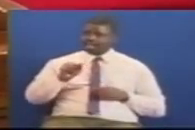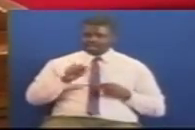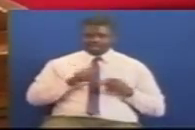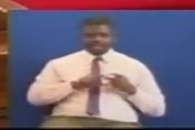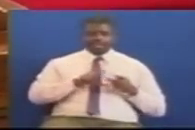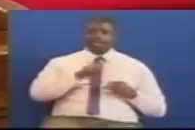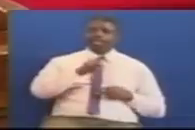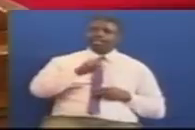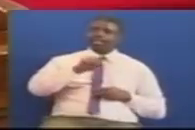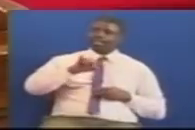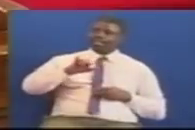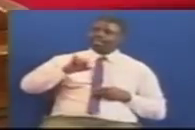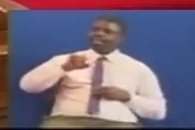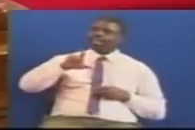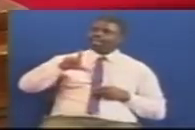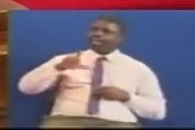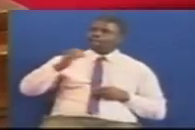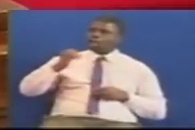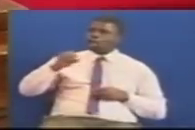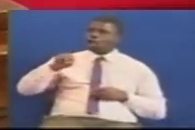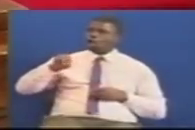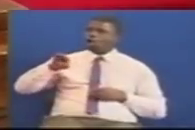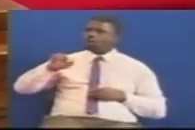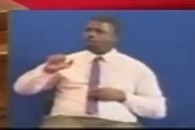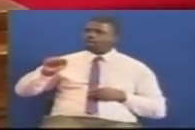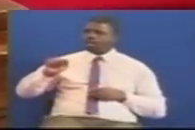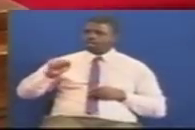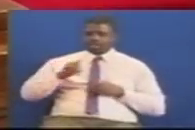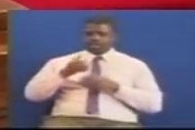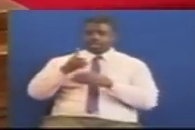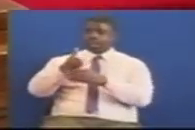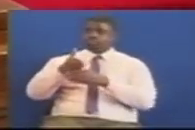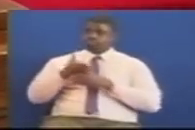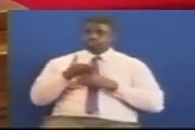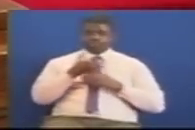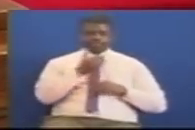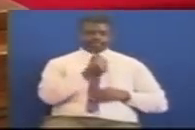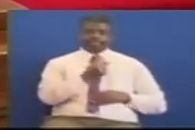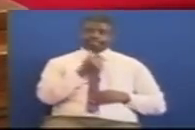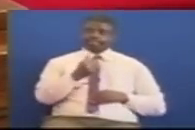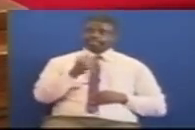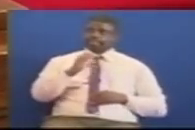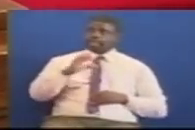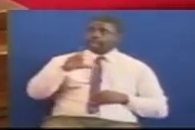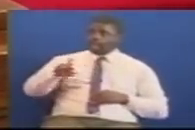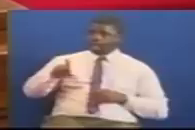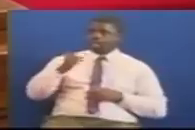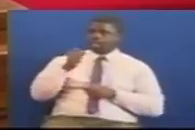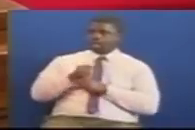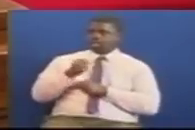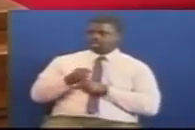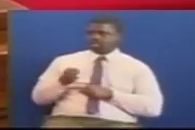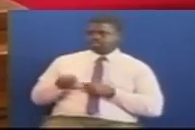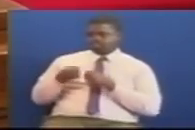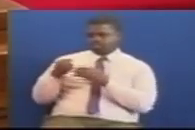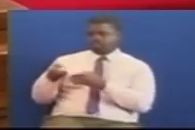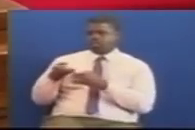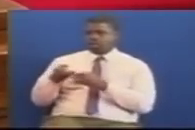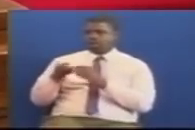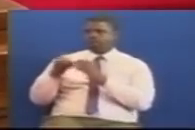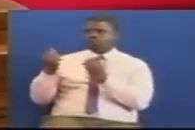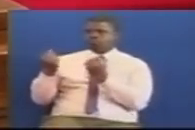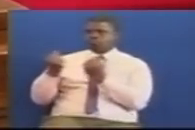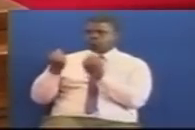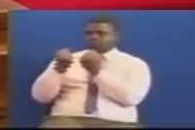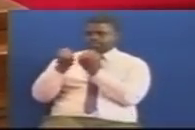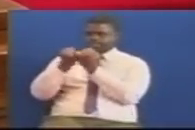tenda ya kufunga minara maeneo yale? Lakini nimhakikishie Mheshimiwa mbunge kwamba mkandarasi tayari amekushaanza kukusanya